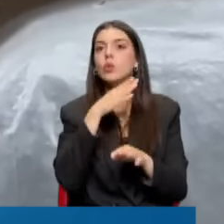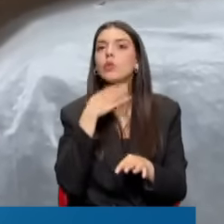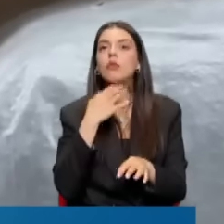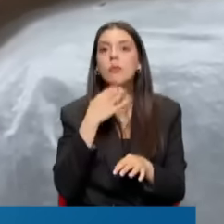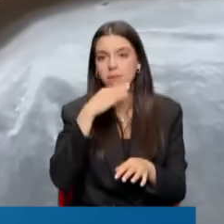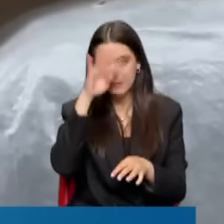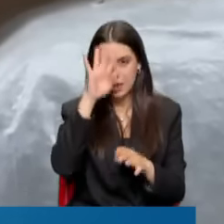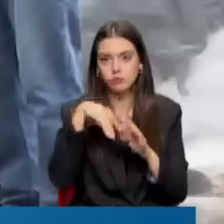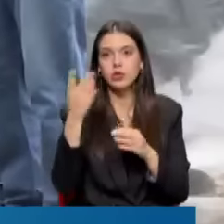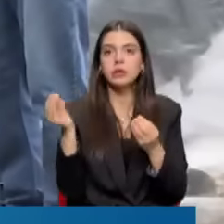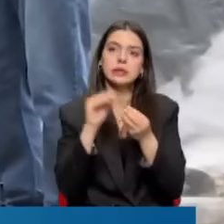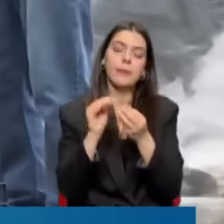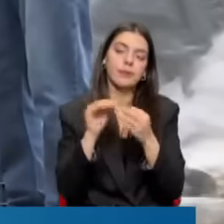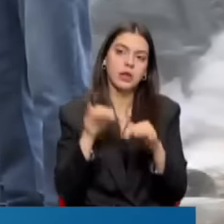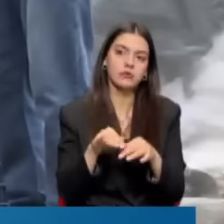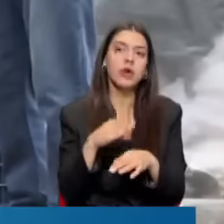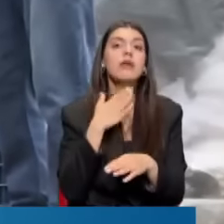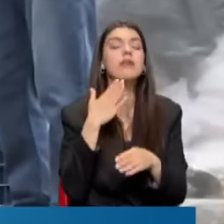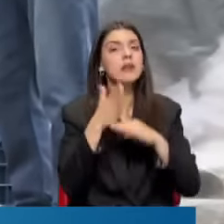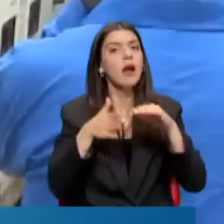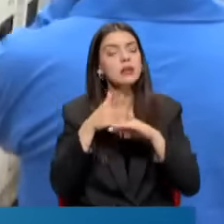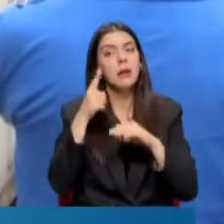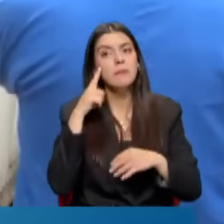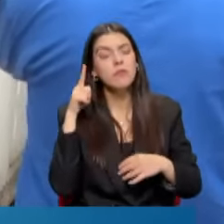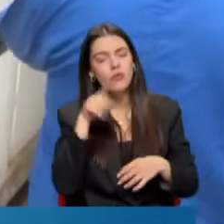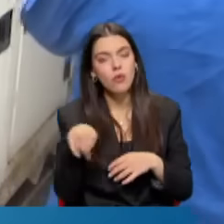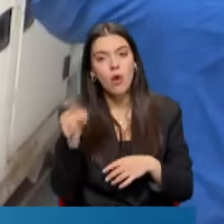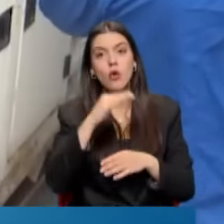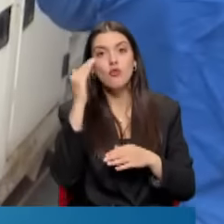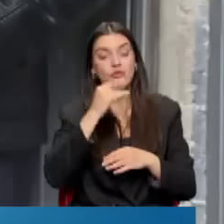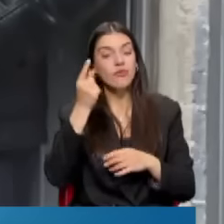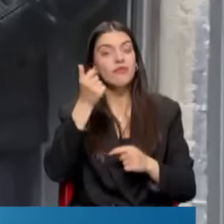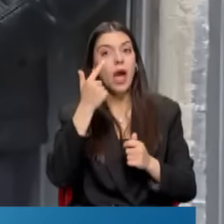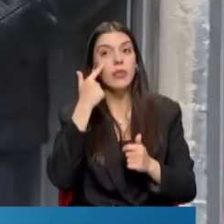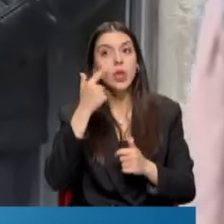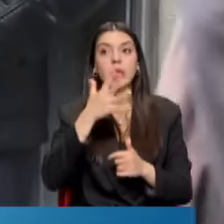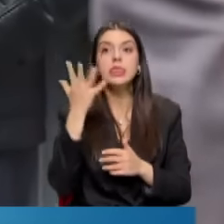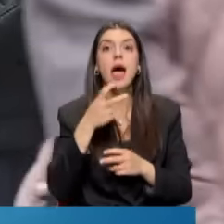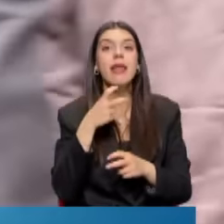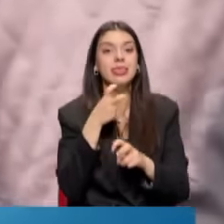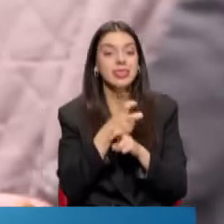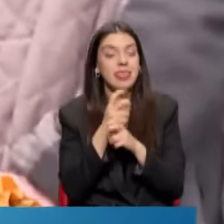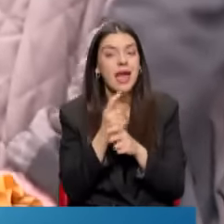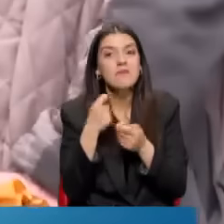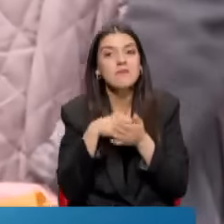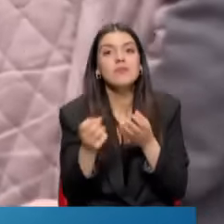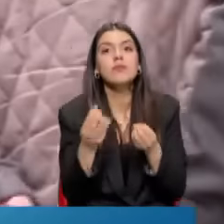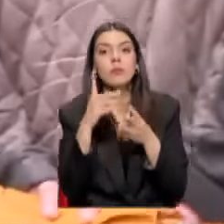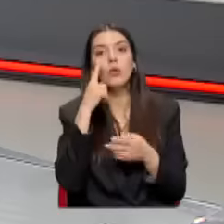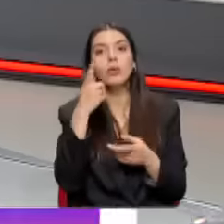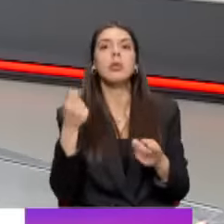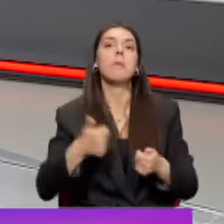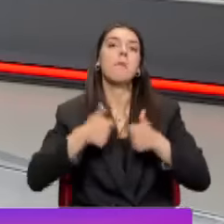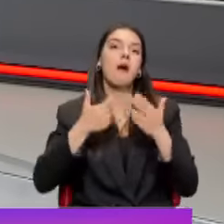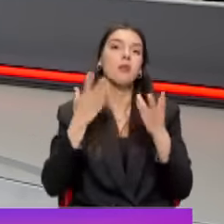buraya da zam gelecek büyük ihtimal kasaplara göre uygun fiyatlı olan et Süt Kurumu bile artık Dar gelirli için pahalı